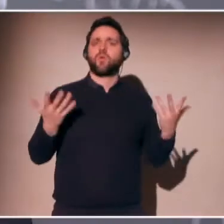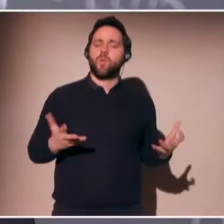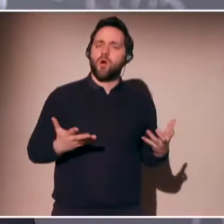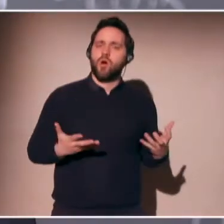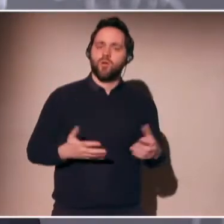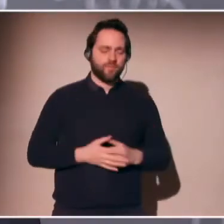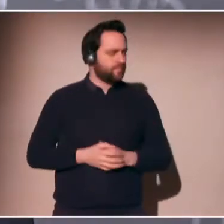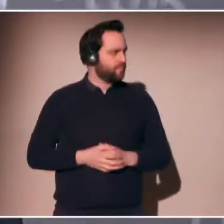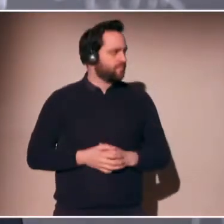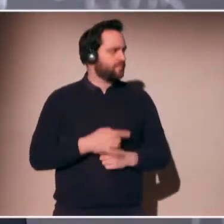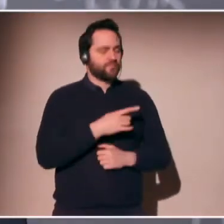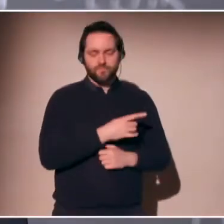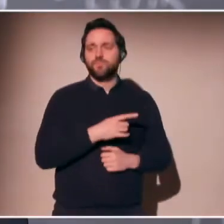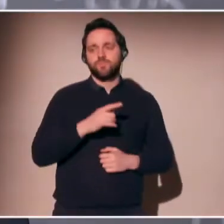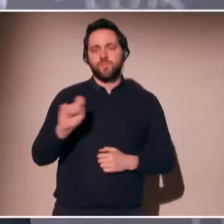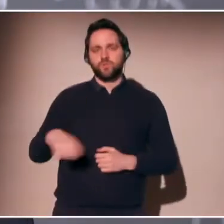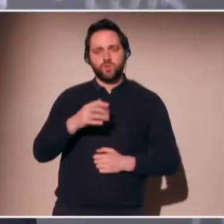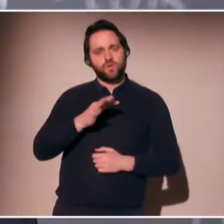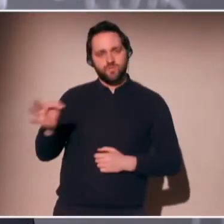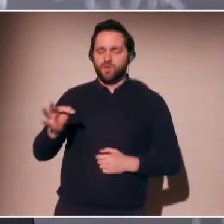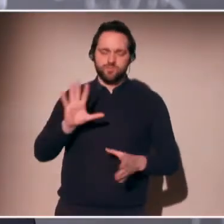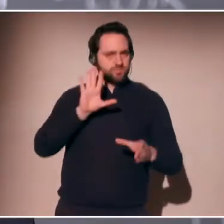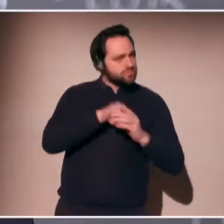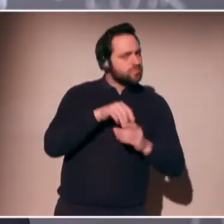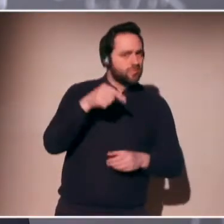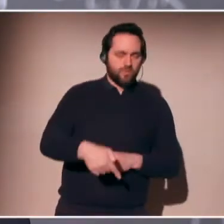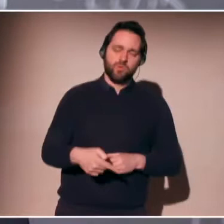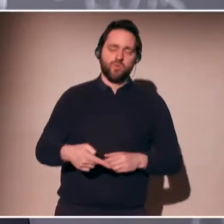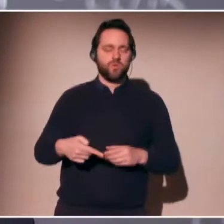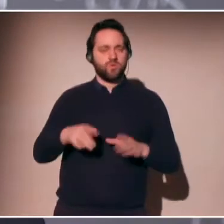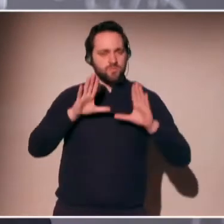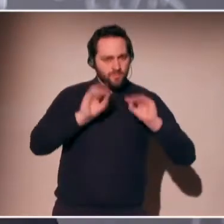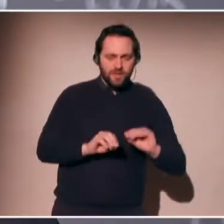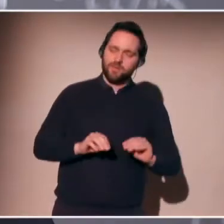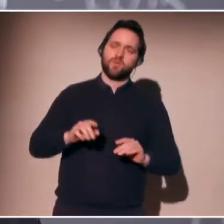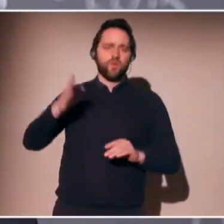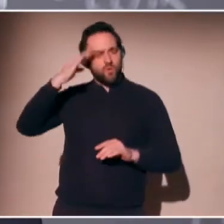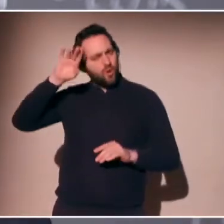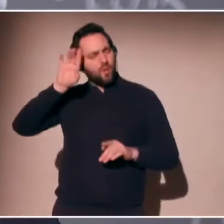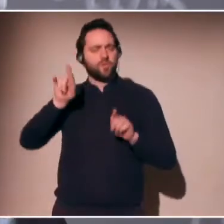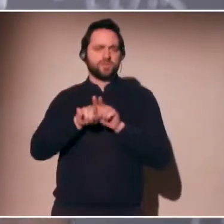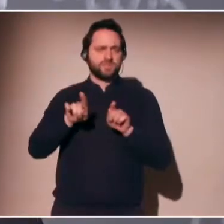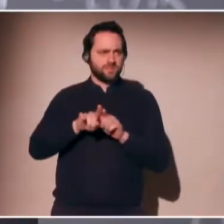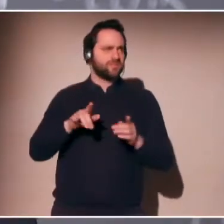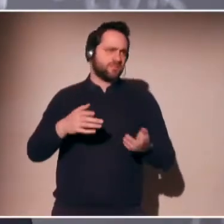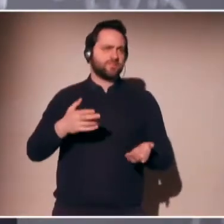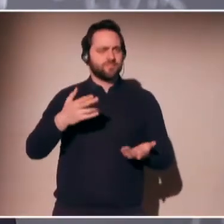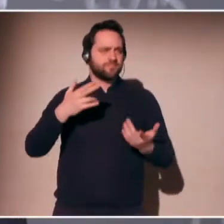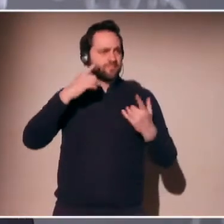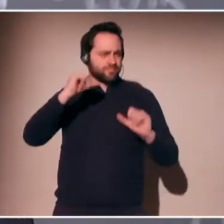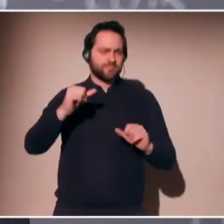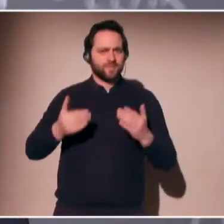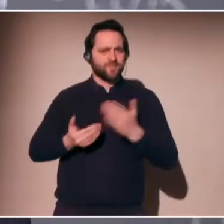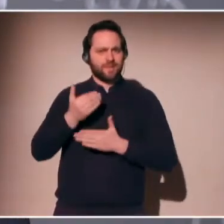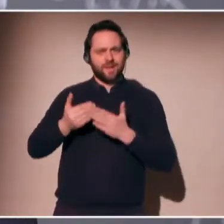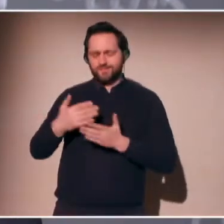La France, elle a un rôle à jouer, l'Europe a un rôle à jouer, et on l'a rappelé ce matin à plusieurs reprises, et vous le voyez au rythme des interventions, vous le voyez dans la construction même du